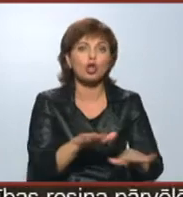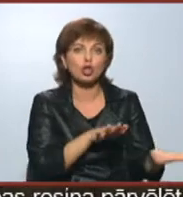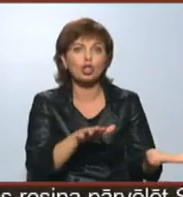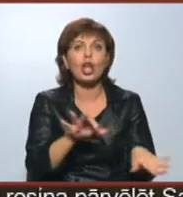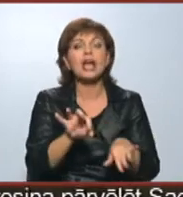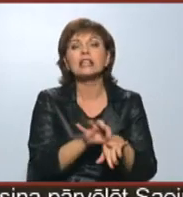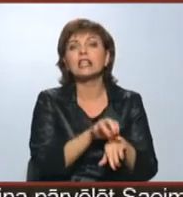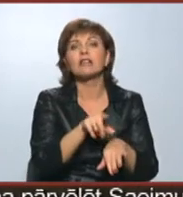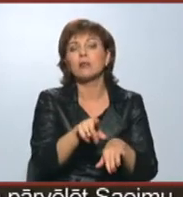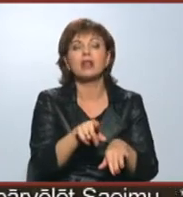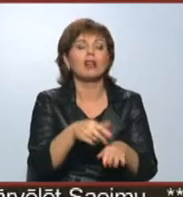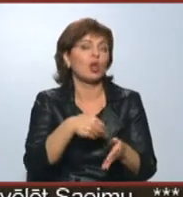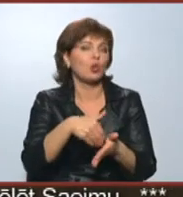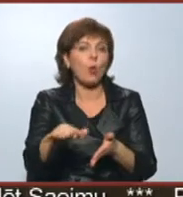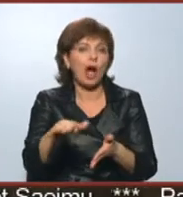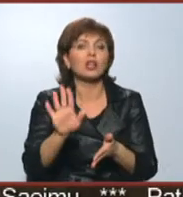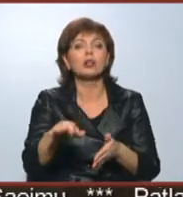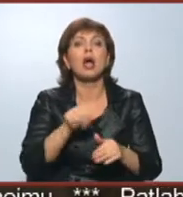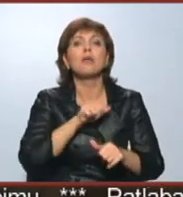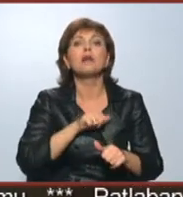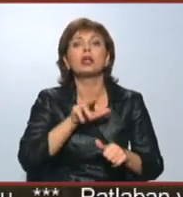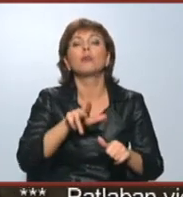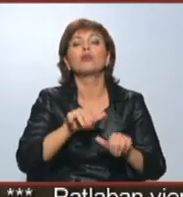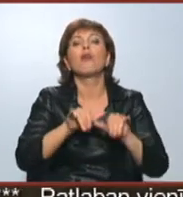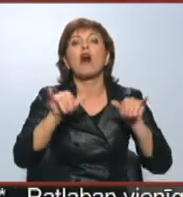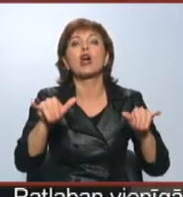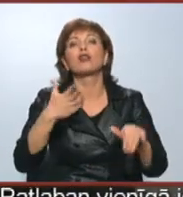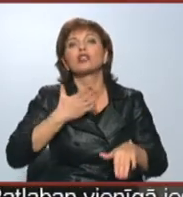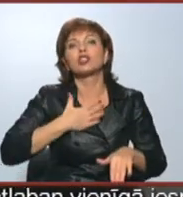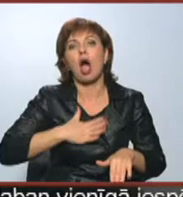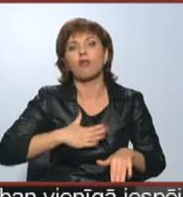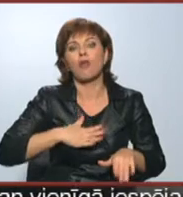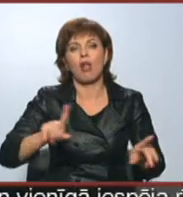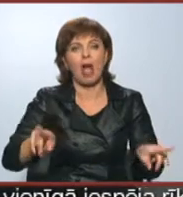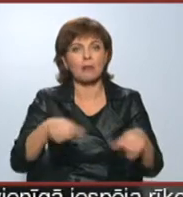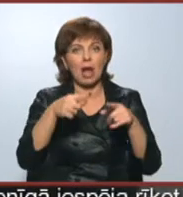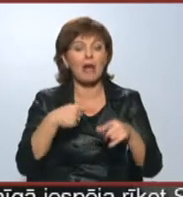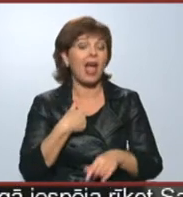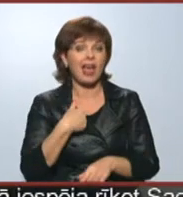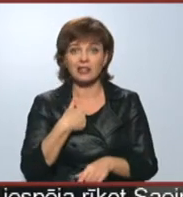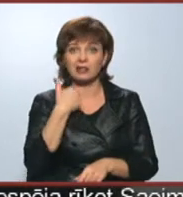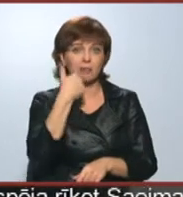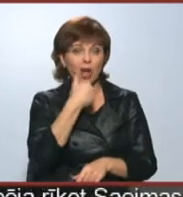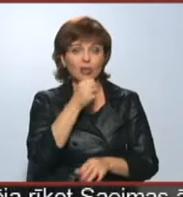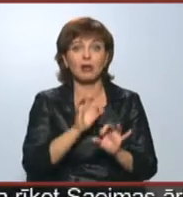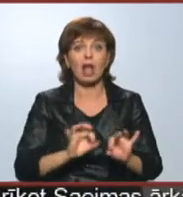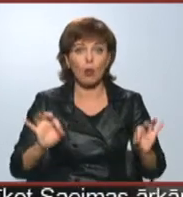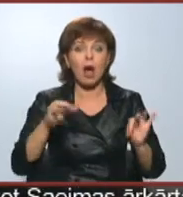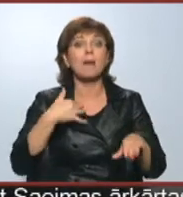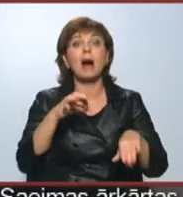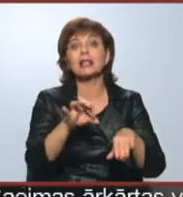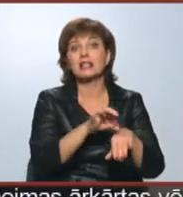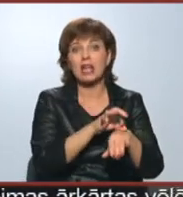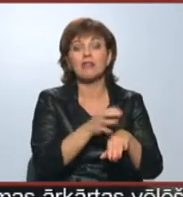biedri noliedz, ka caur biedrību būtu vairojuši savu labklājību. Es personīgi neko. Mans sieva saņem algu